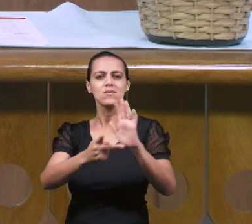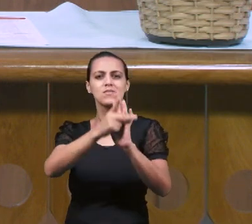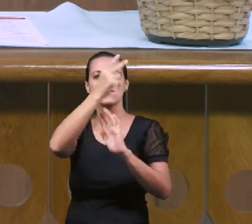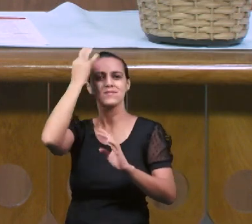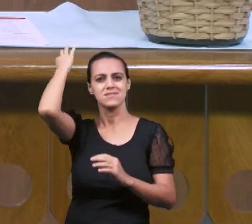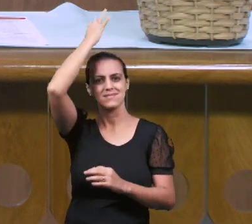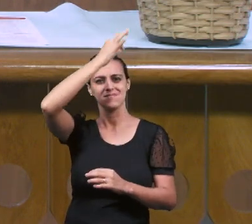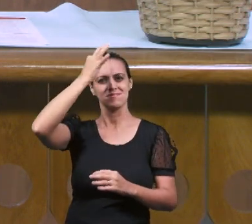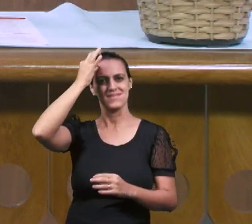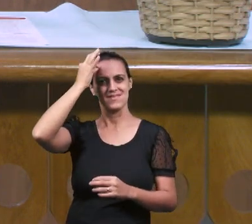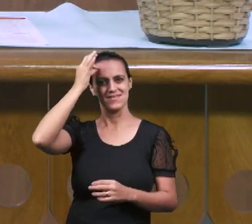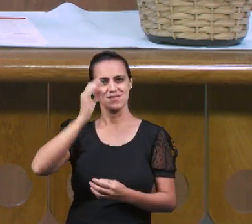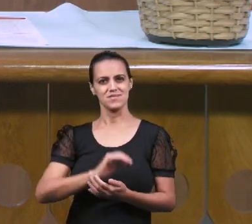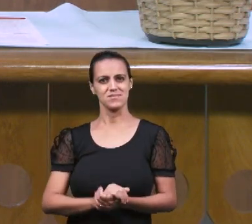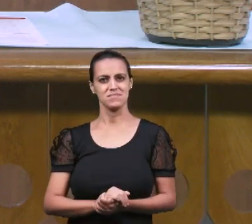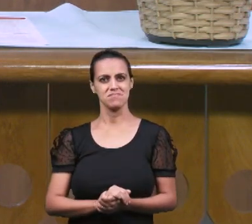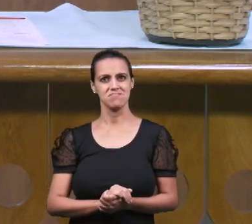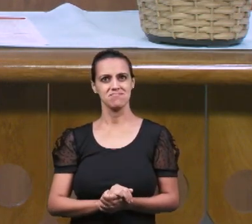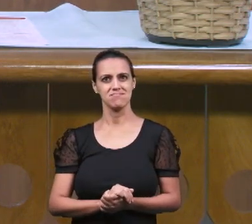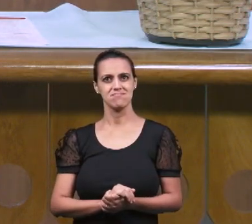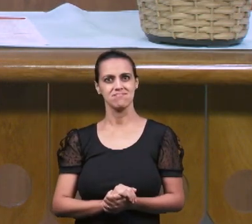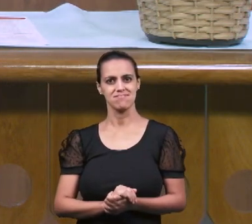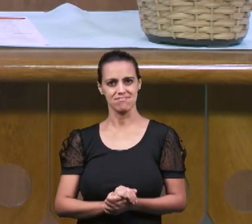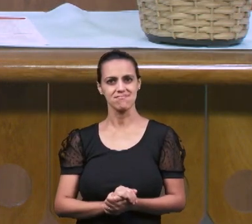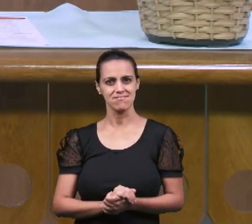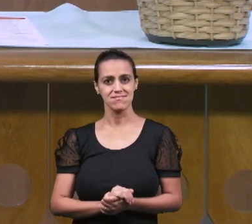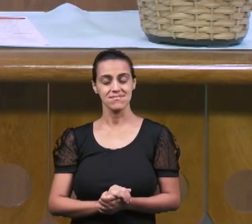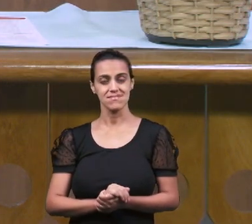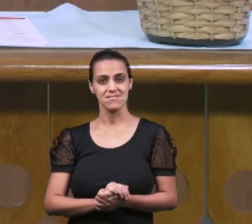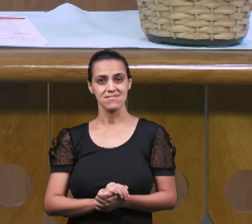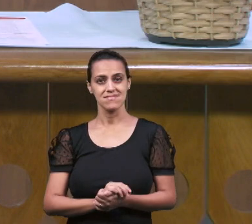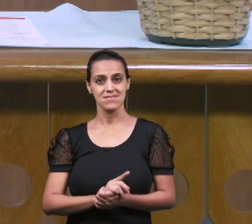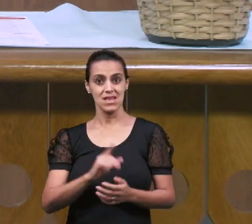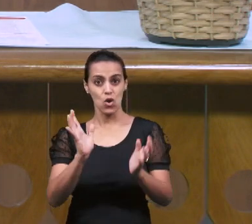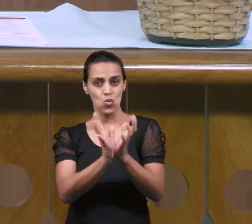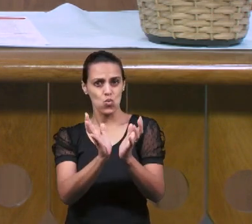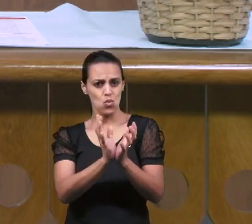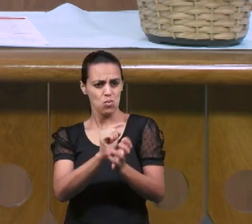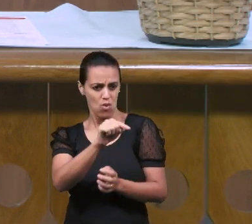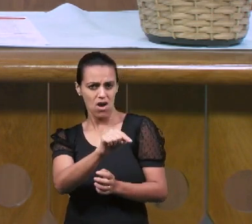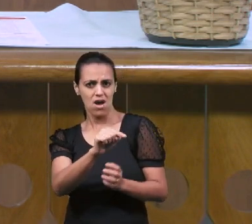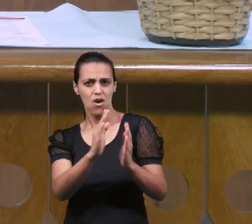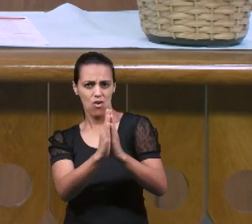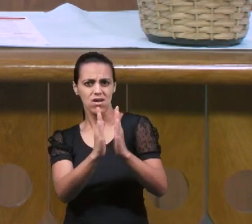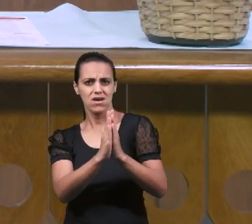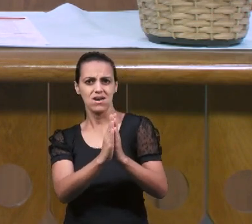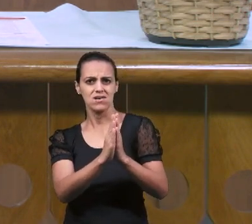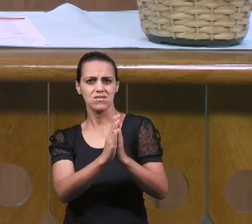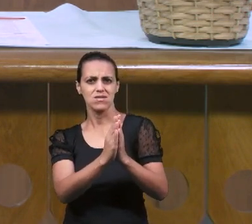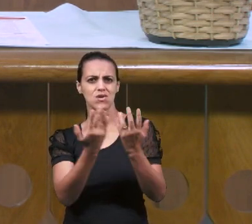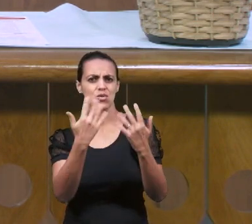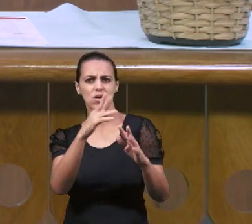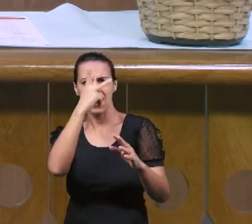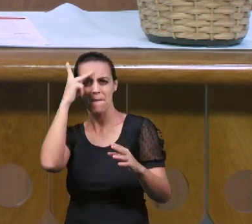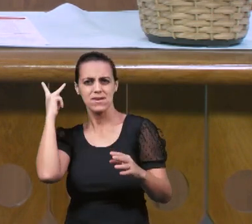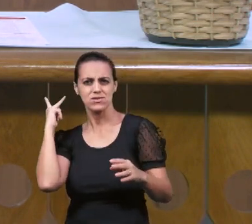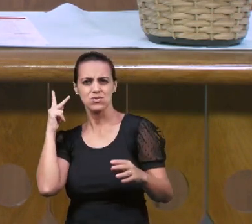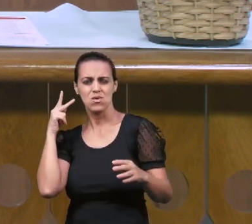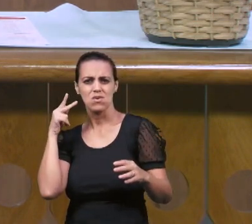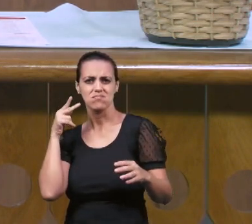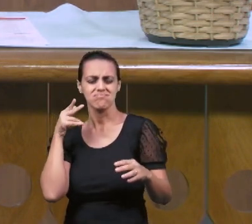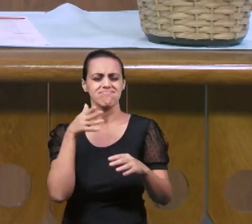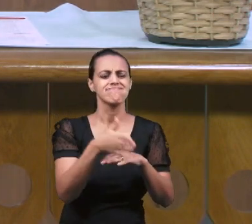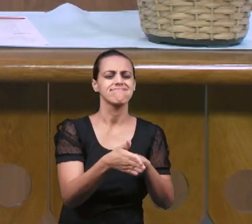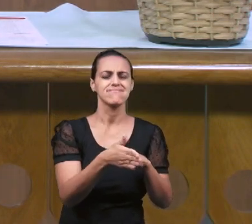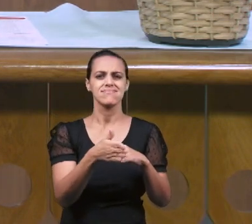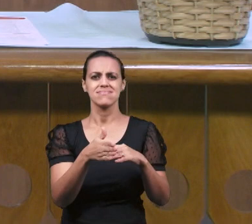Nous ne voulons aucune interférence de groupe qui prie, ni de pasteur, ni de personne. Il y a le serviteur de Dieu là-bas qui a la mission de